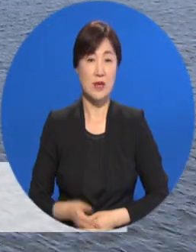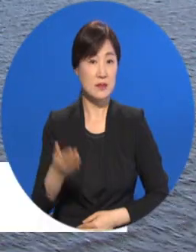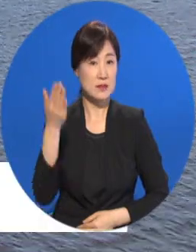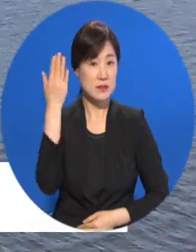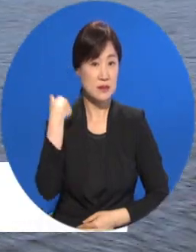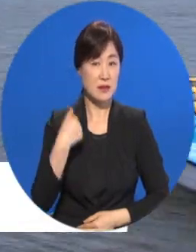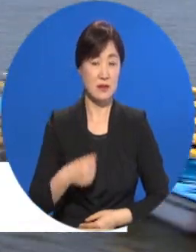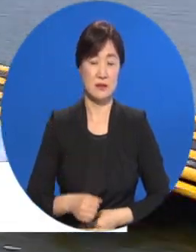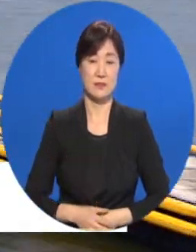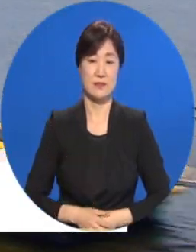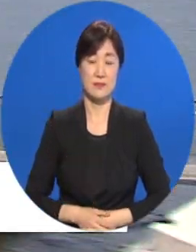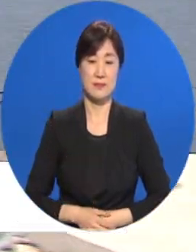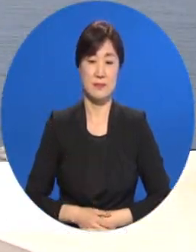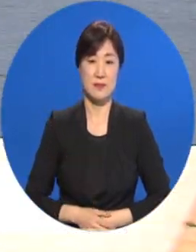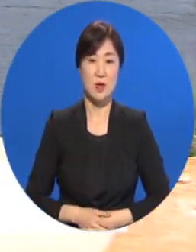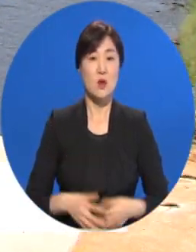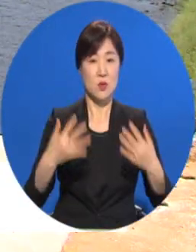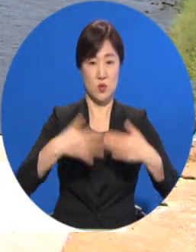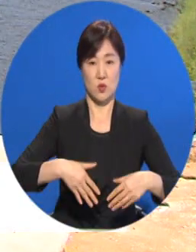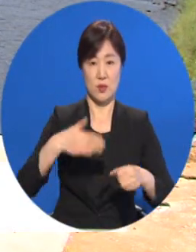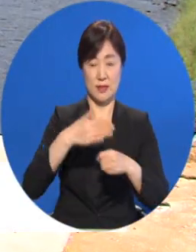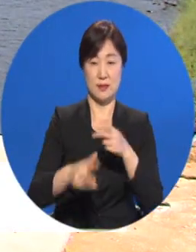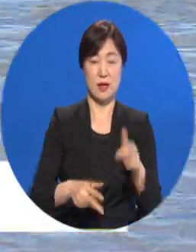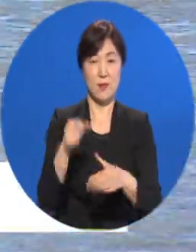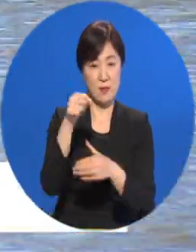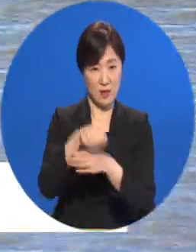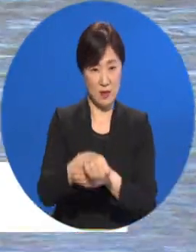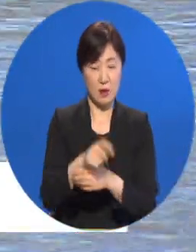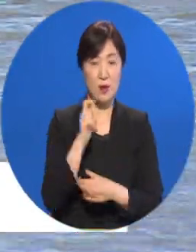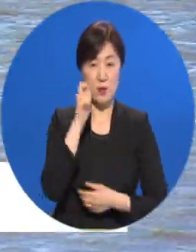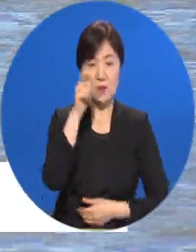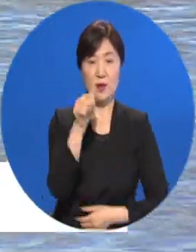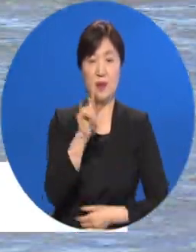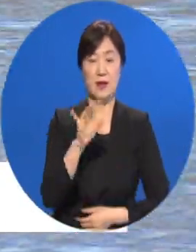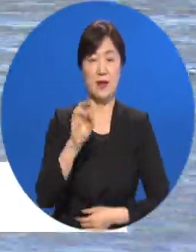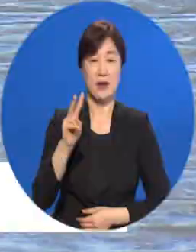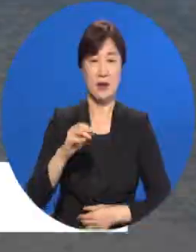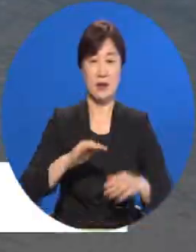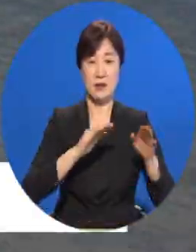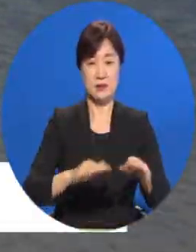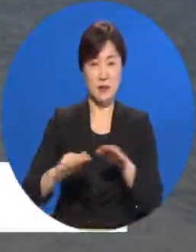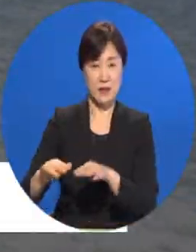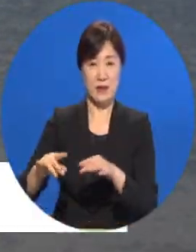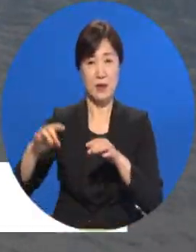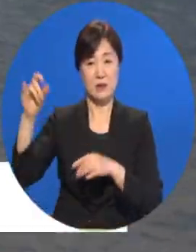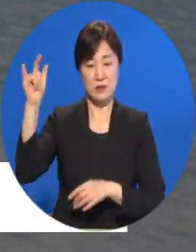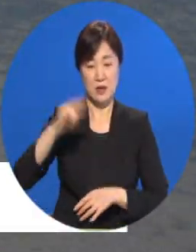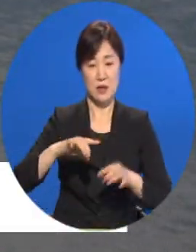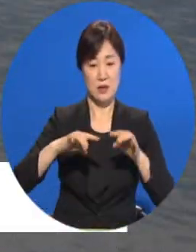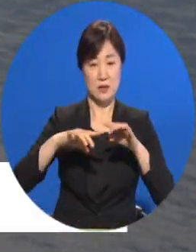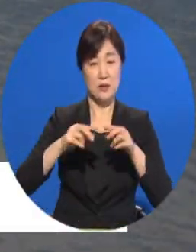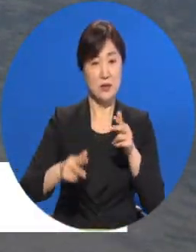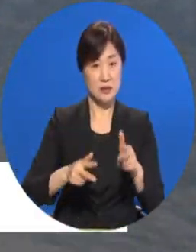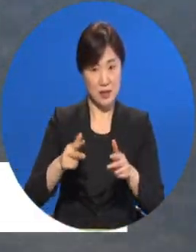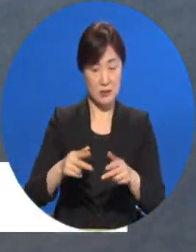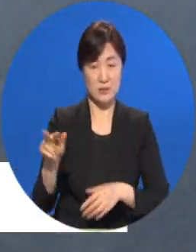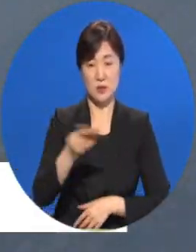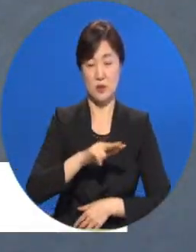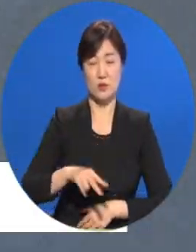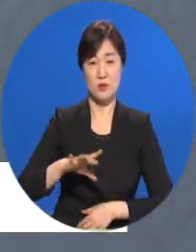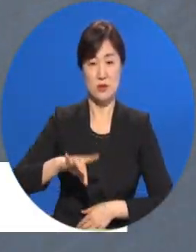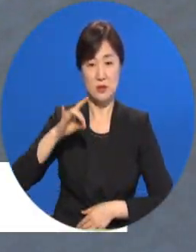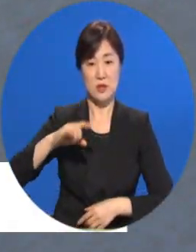지난달 공군의 조건부 사업화가 관한 공해창만 수상태양광 조성사업. 이 사업은 전국 최초 주민